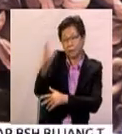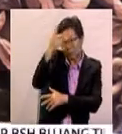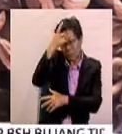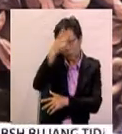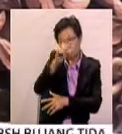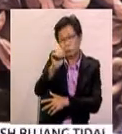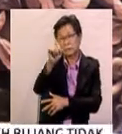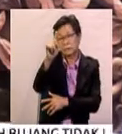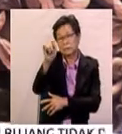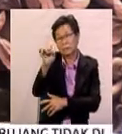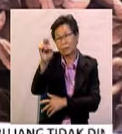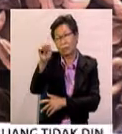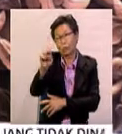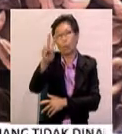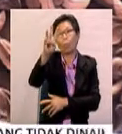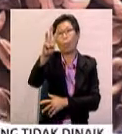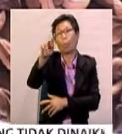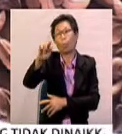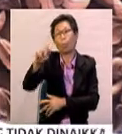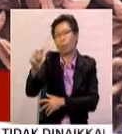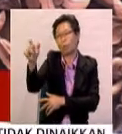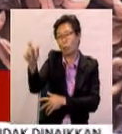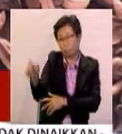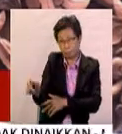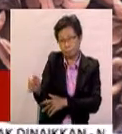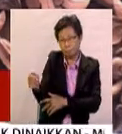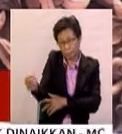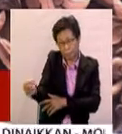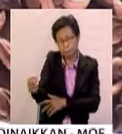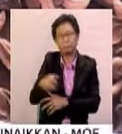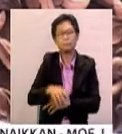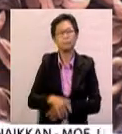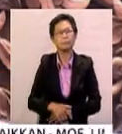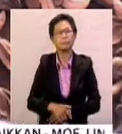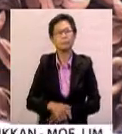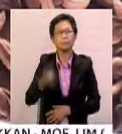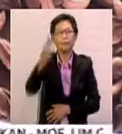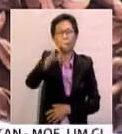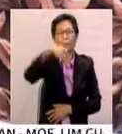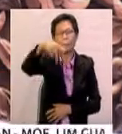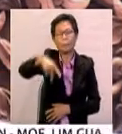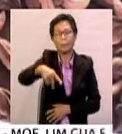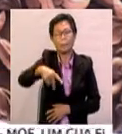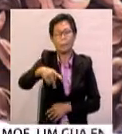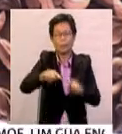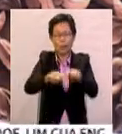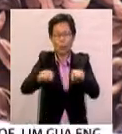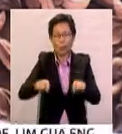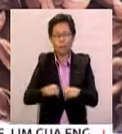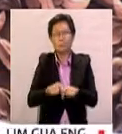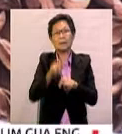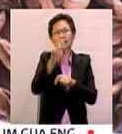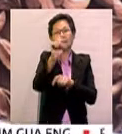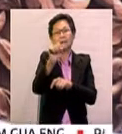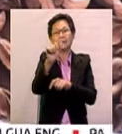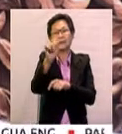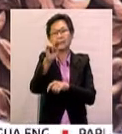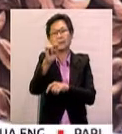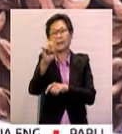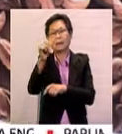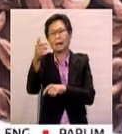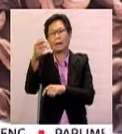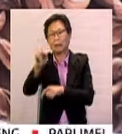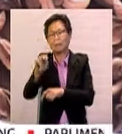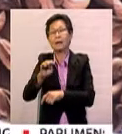Stephen Wong Tien Fat alias Wong Yuk Fu, Ahli Parlimen Kawasan Sandakan yang juga merupakan